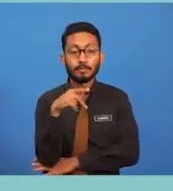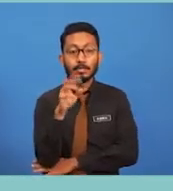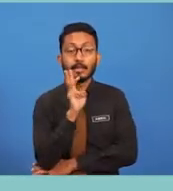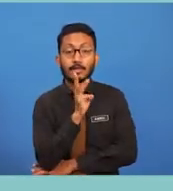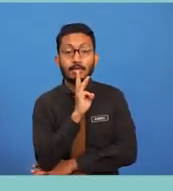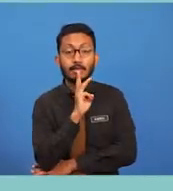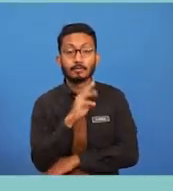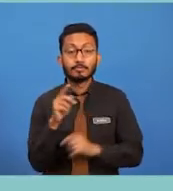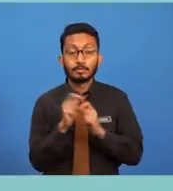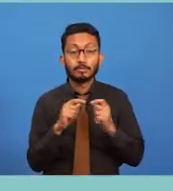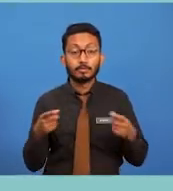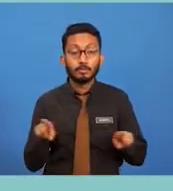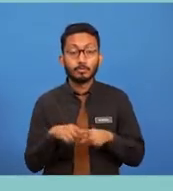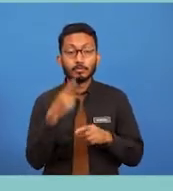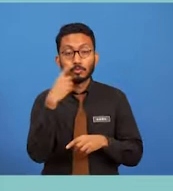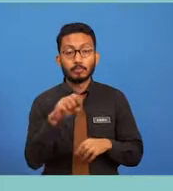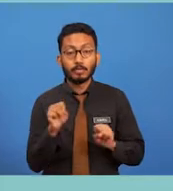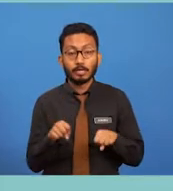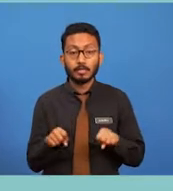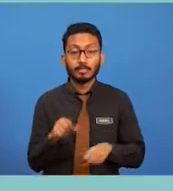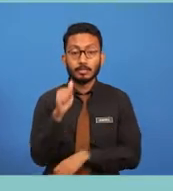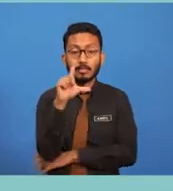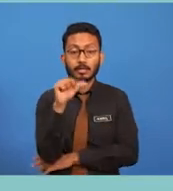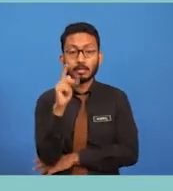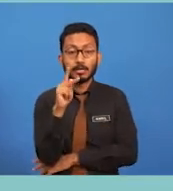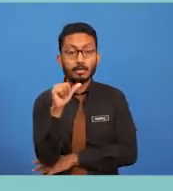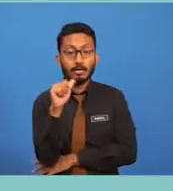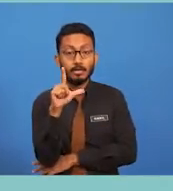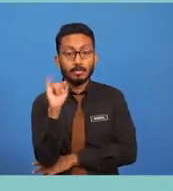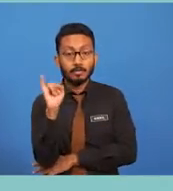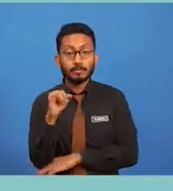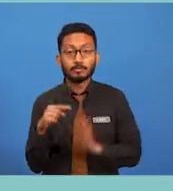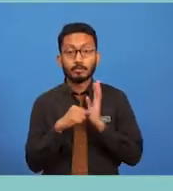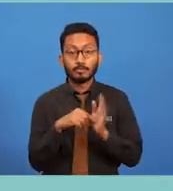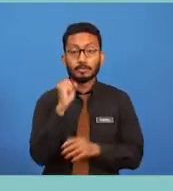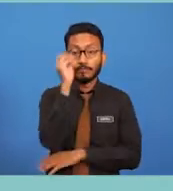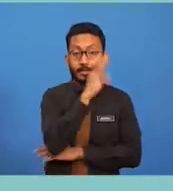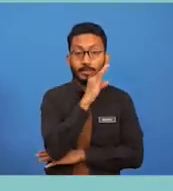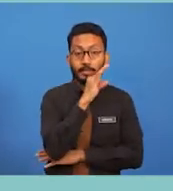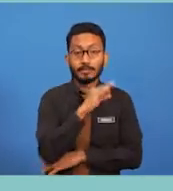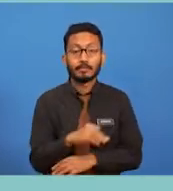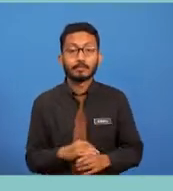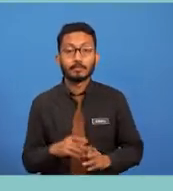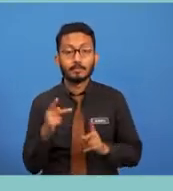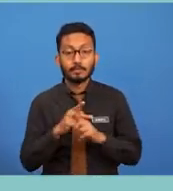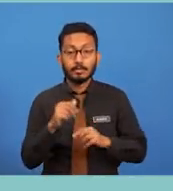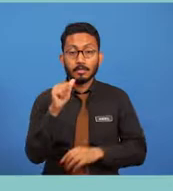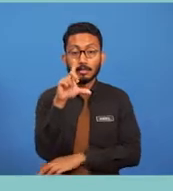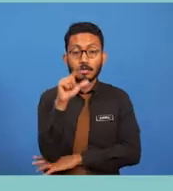air diperlukan untuk membolehkan alkali menunjukkan sifat kealkalian.